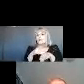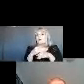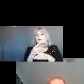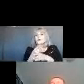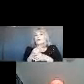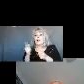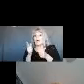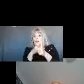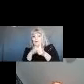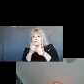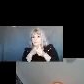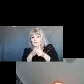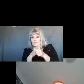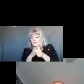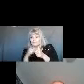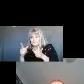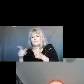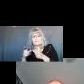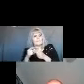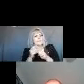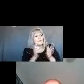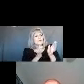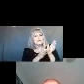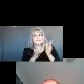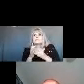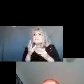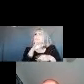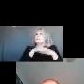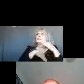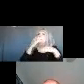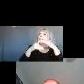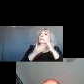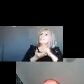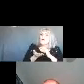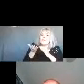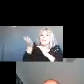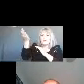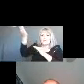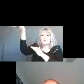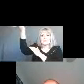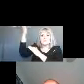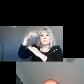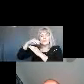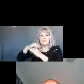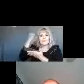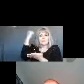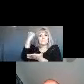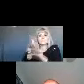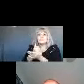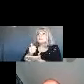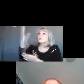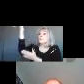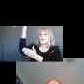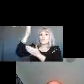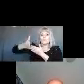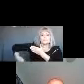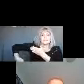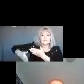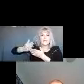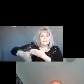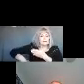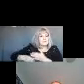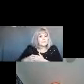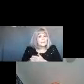regterhand van God sit. Ja. As het die, Jesus het in die hemel ingegaan en